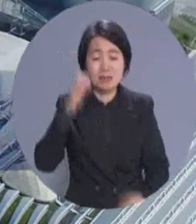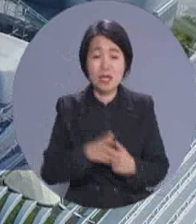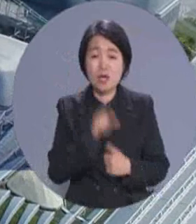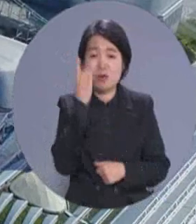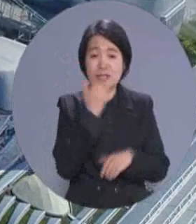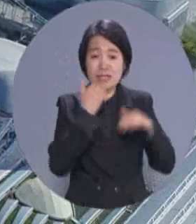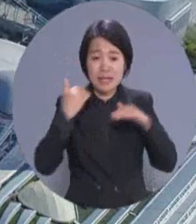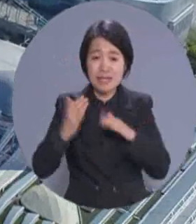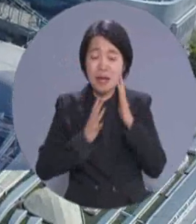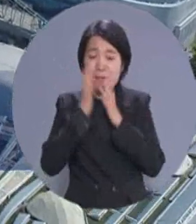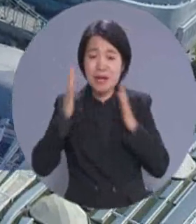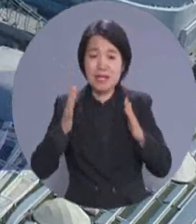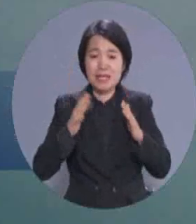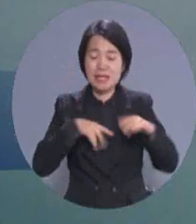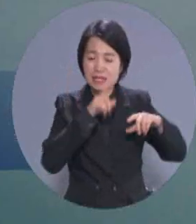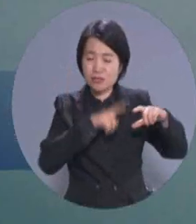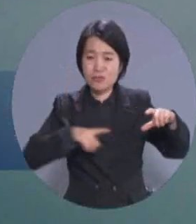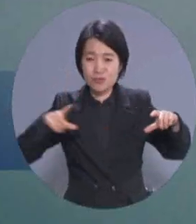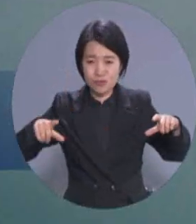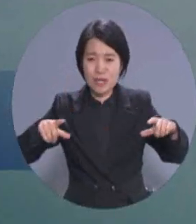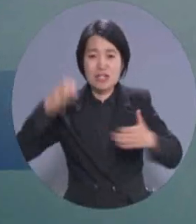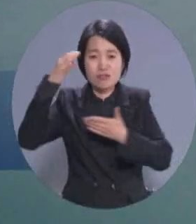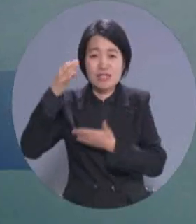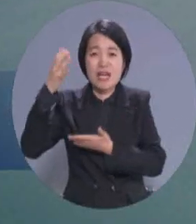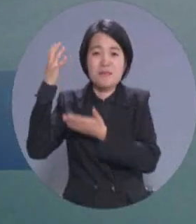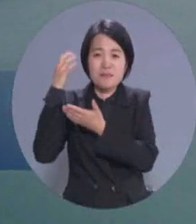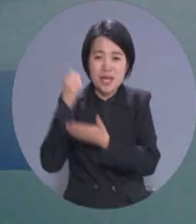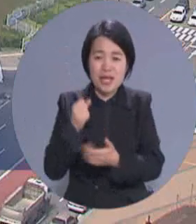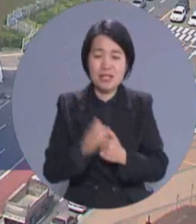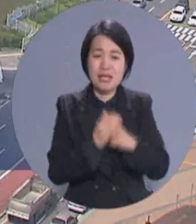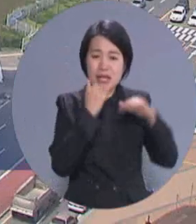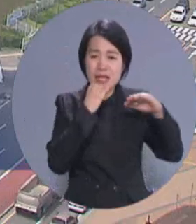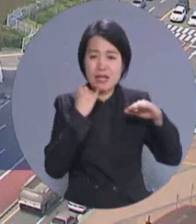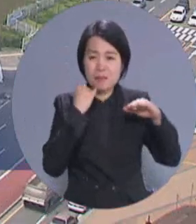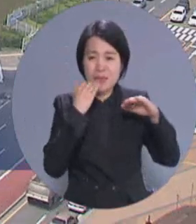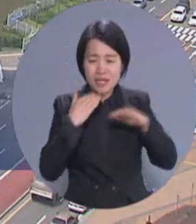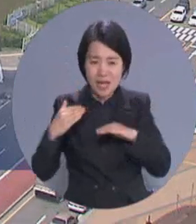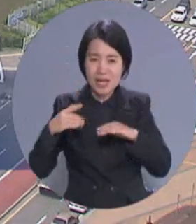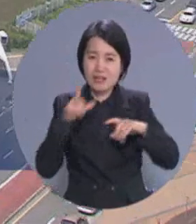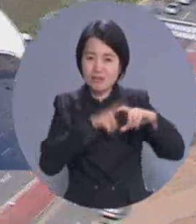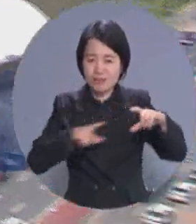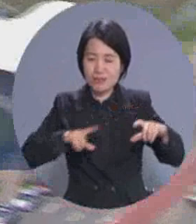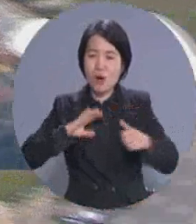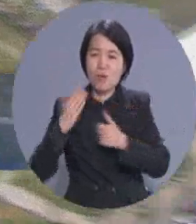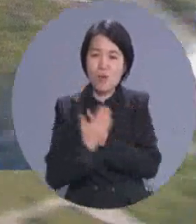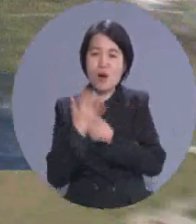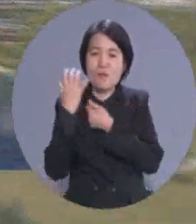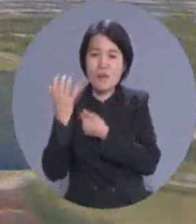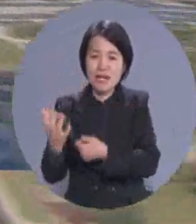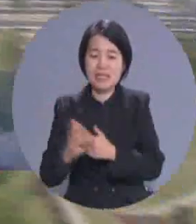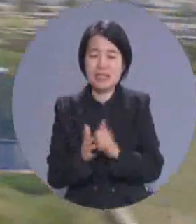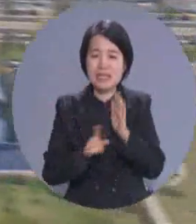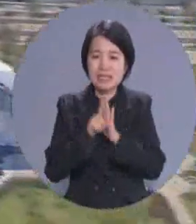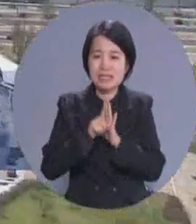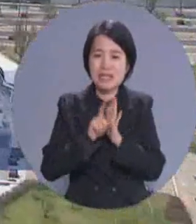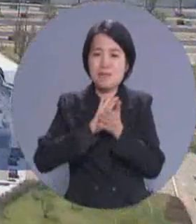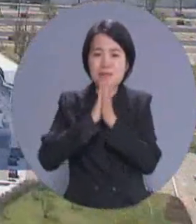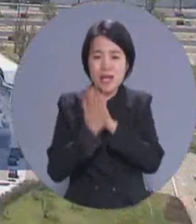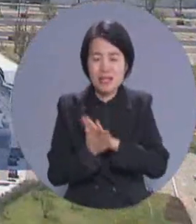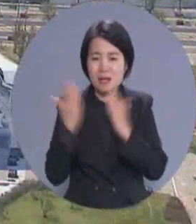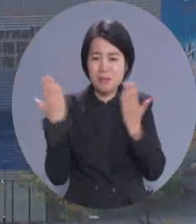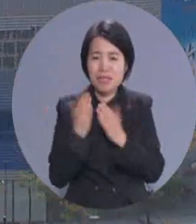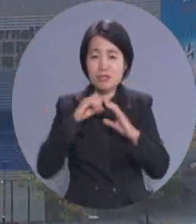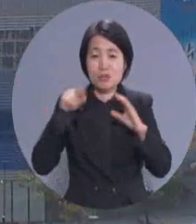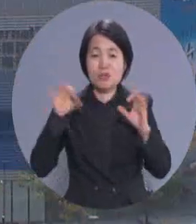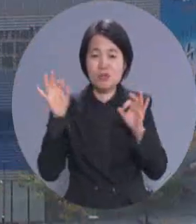바다, 숨쉬는 연안의 유산을 이어받아 해안과 연안을 보존하고 활용해 기후위기 대응과 탄소